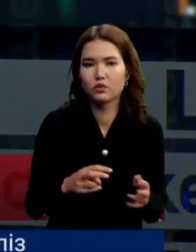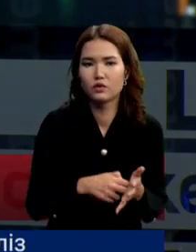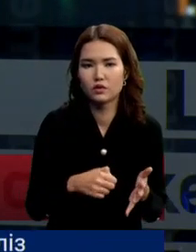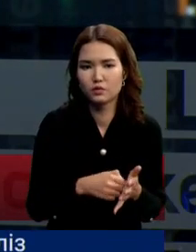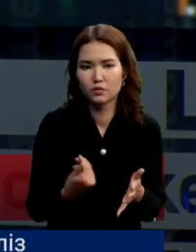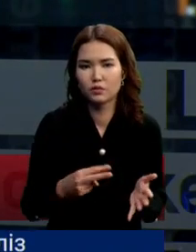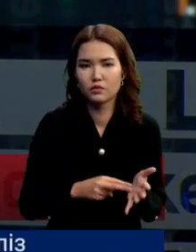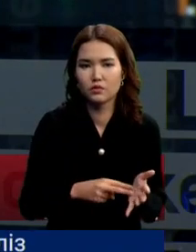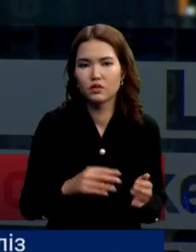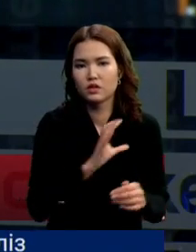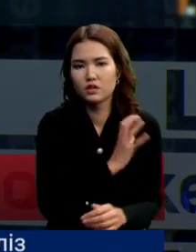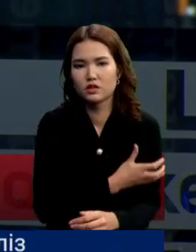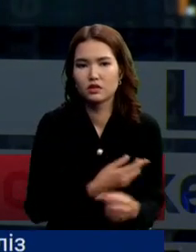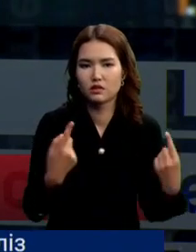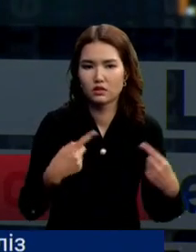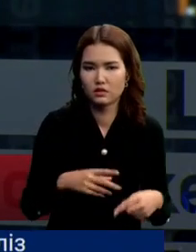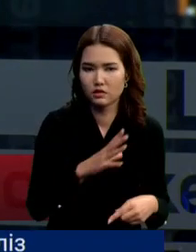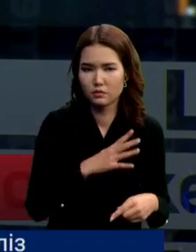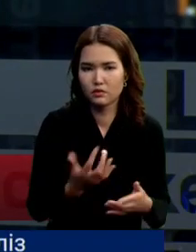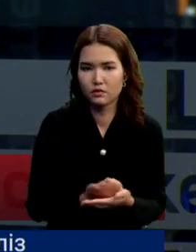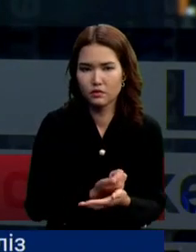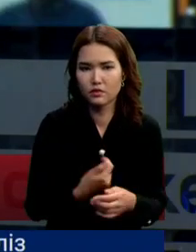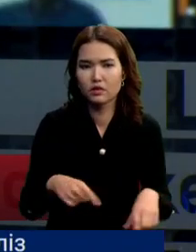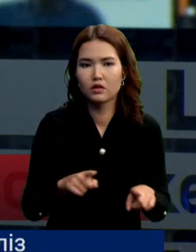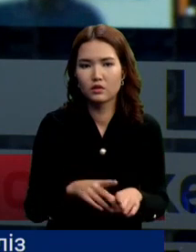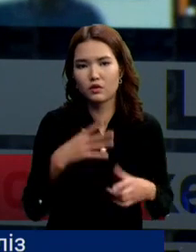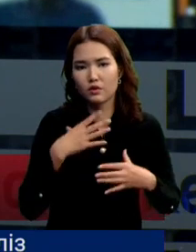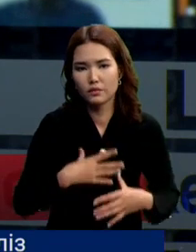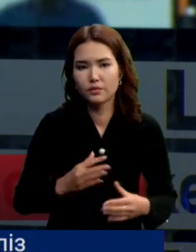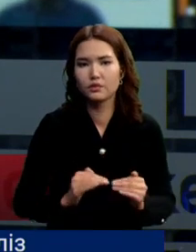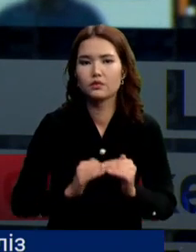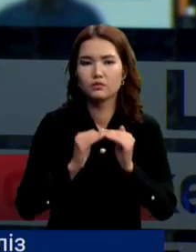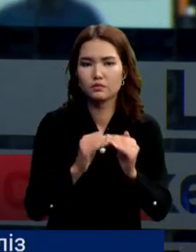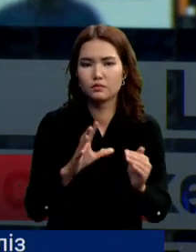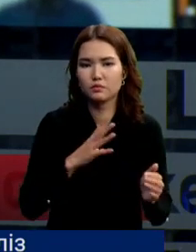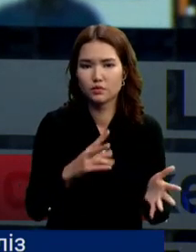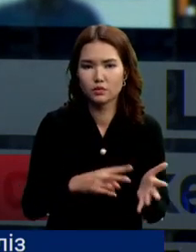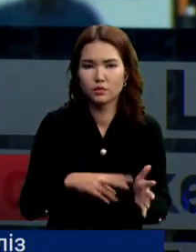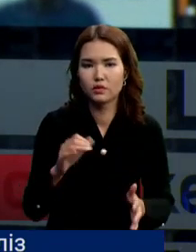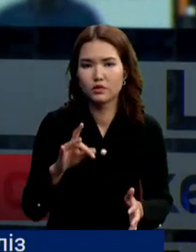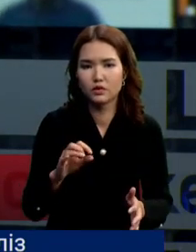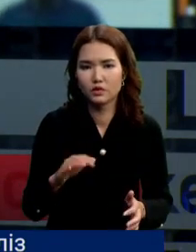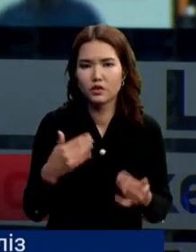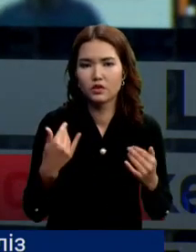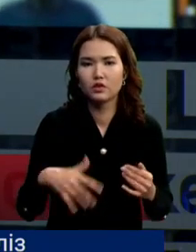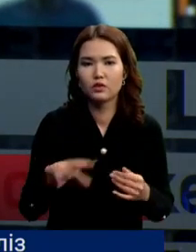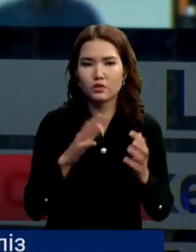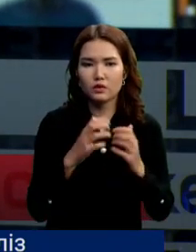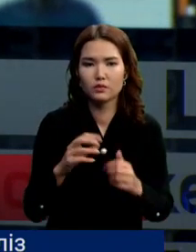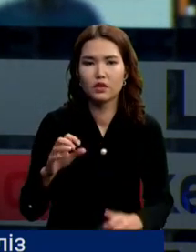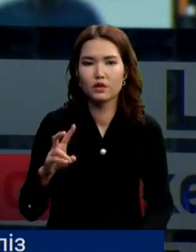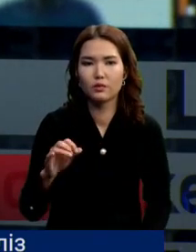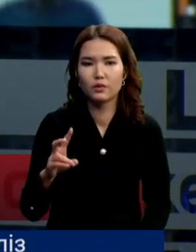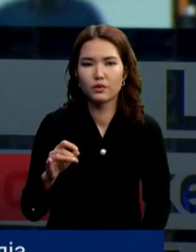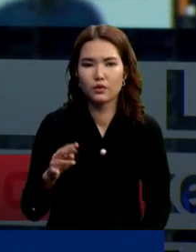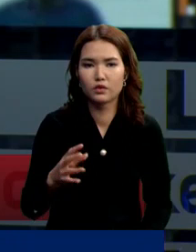уборку улиц и вывоз ТБО, были заняты мусорными войнами за победу в тендерах. Сейчас мегаполис приходит в себя, а власти Шымкента